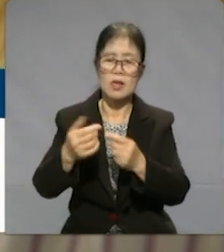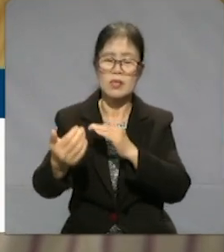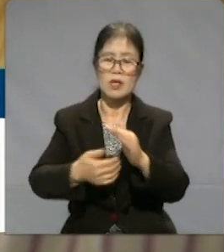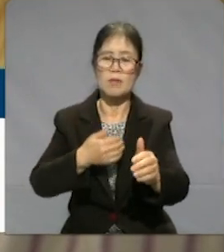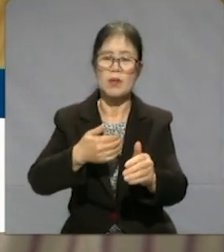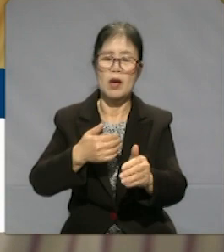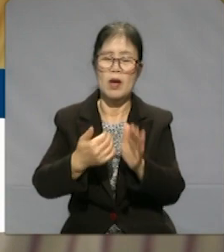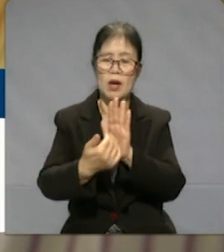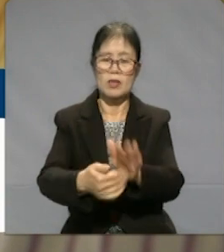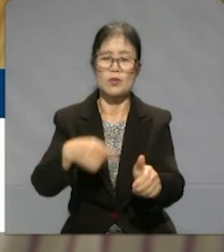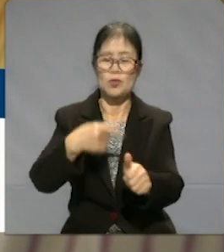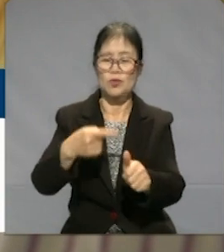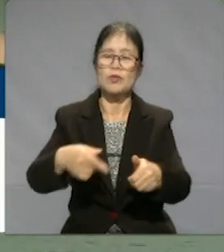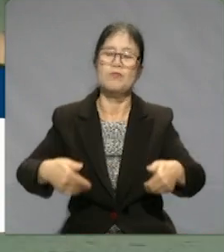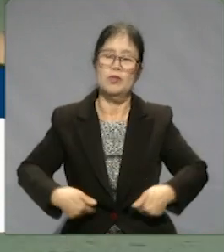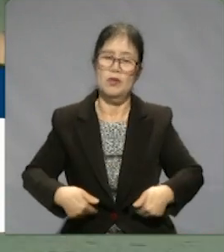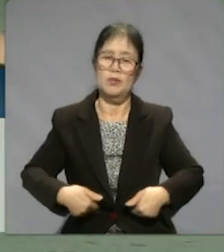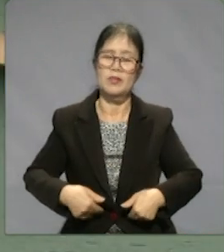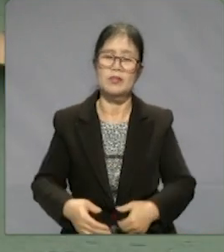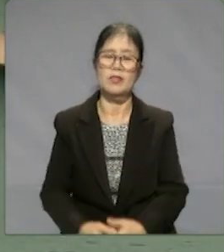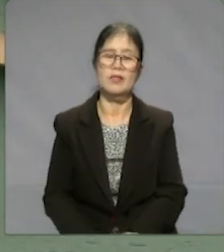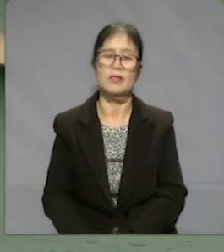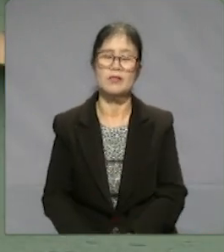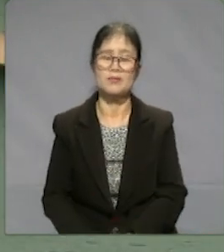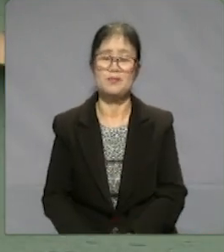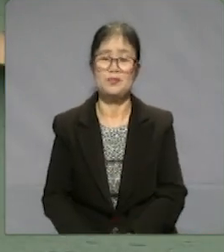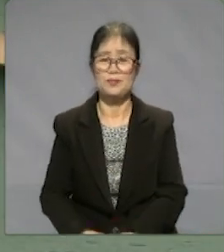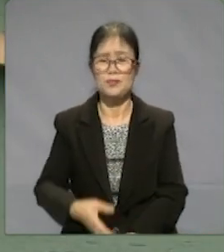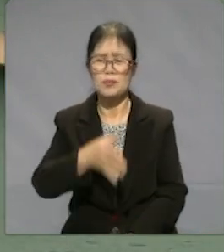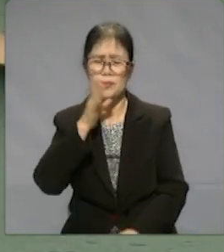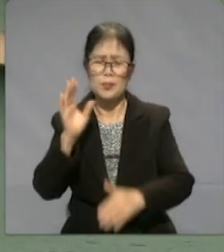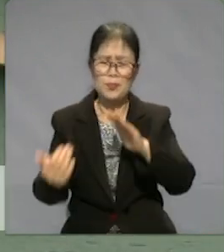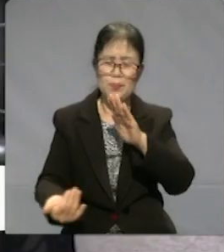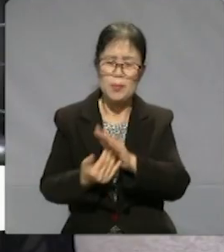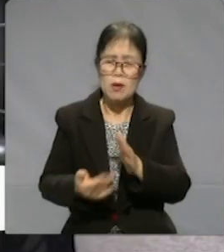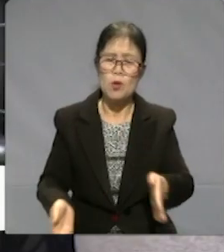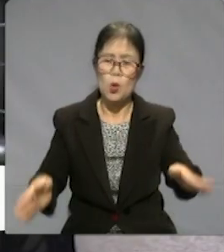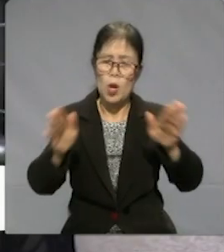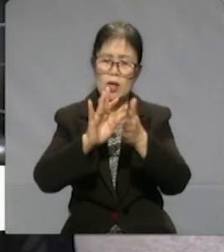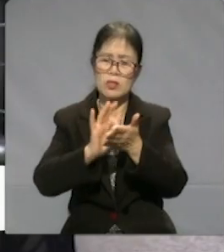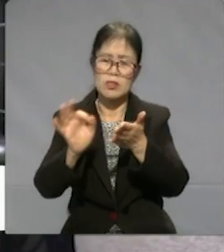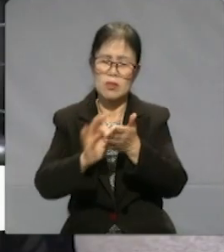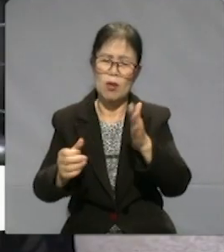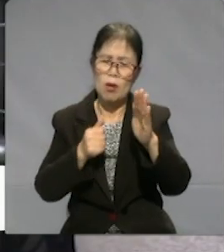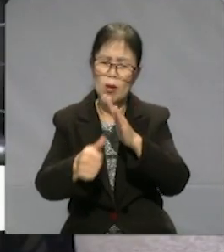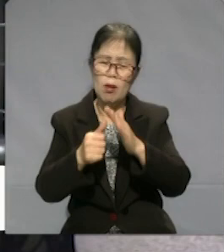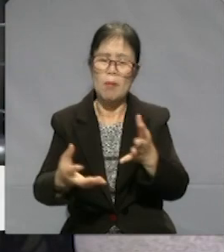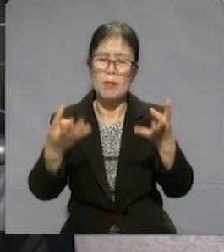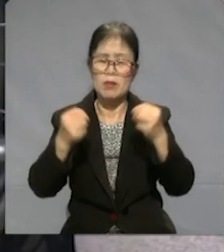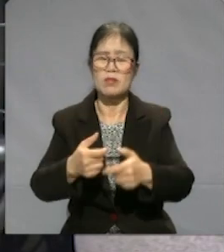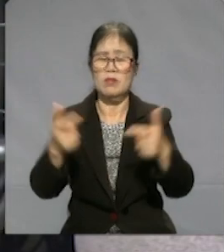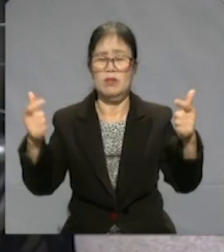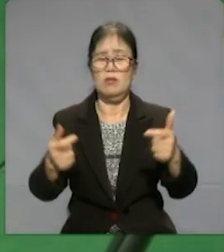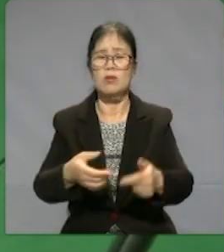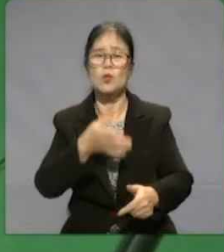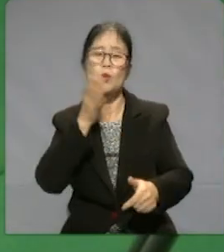노인학대에 대한 예방교육. 초고령화로 노인 요양시설 이용자는 늘어나는데